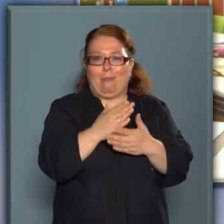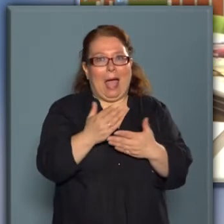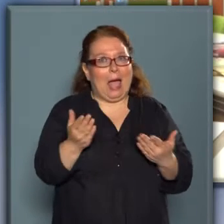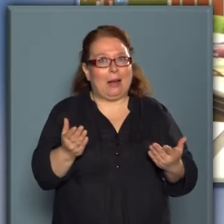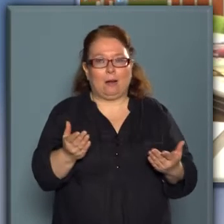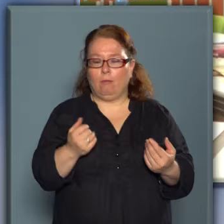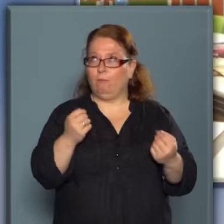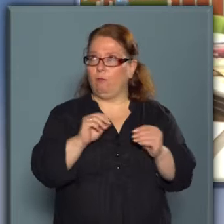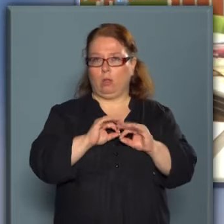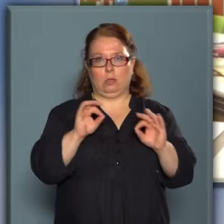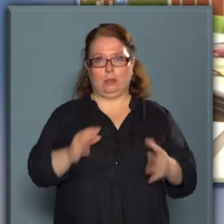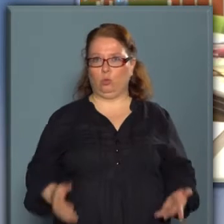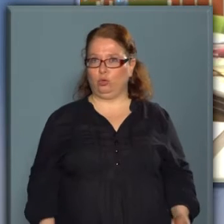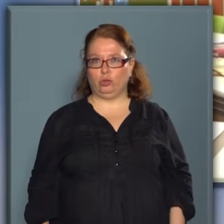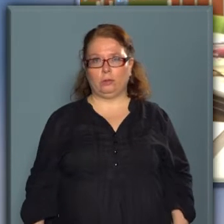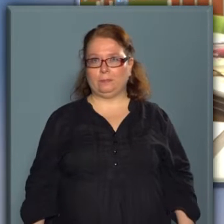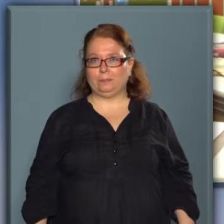egy fantasztikus szám.